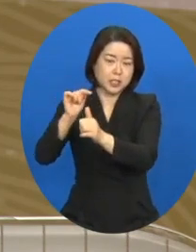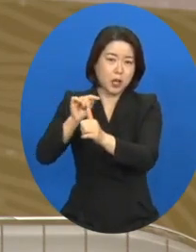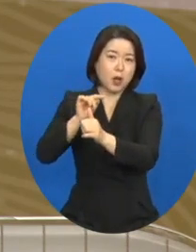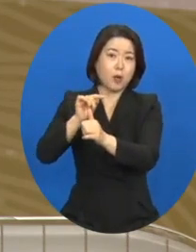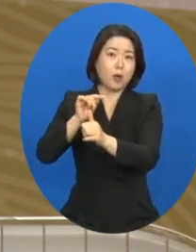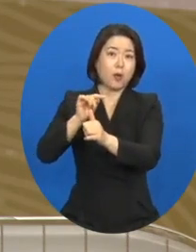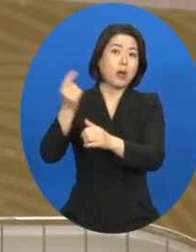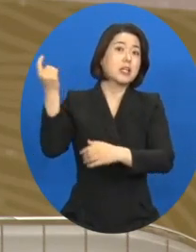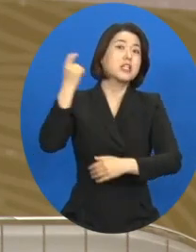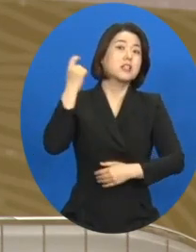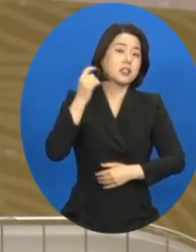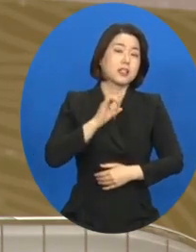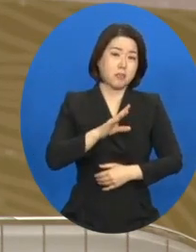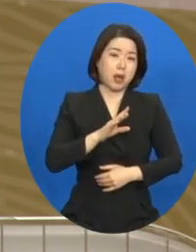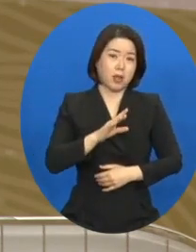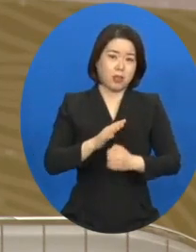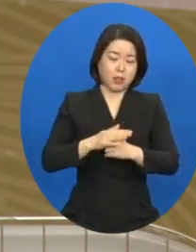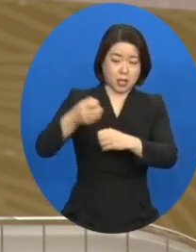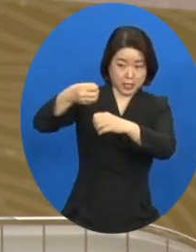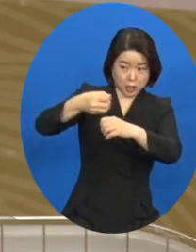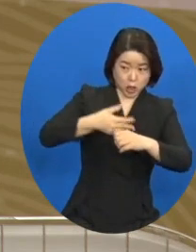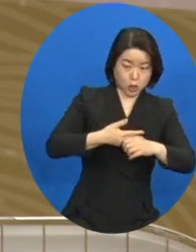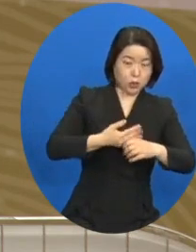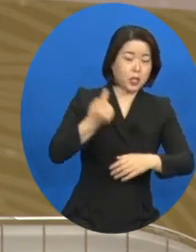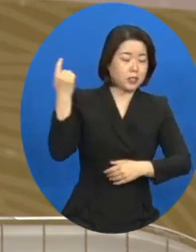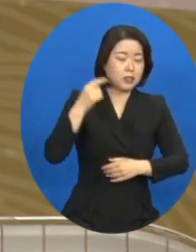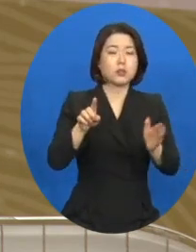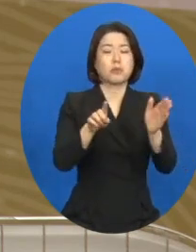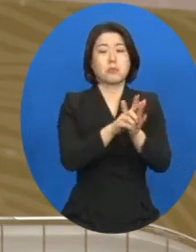지시하셨대더라, 전에 들어서 믿는 사람이